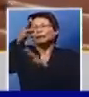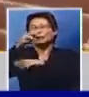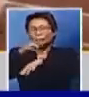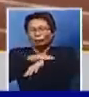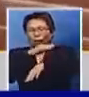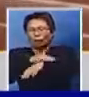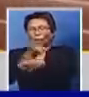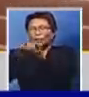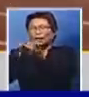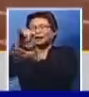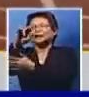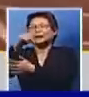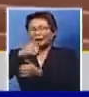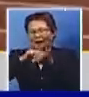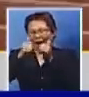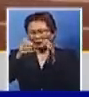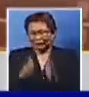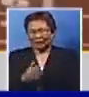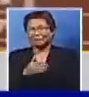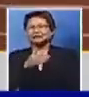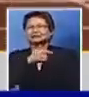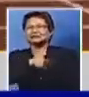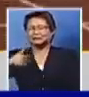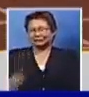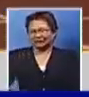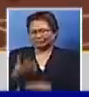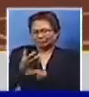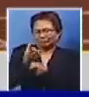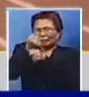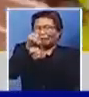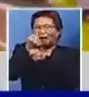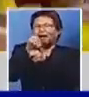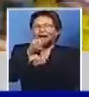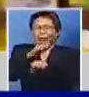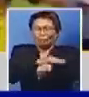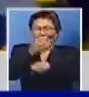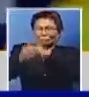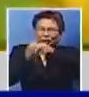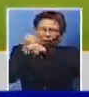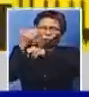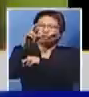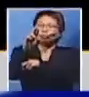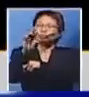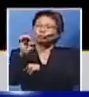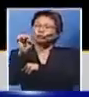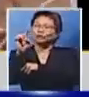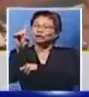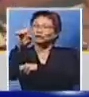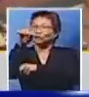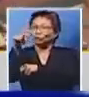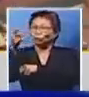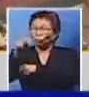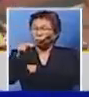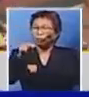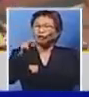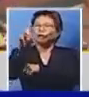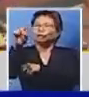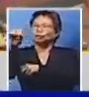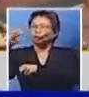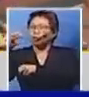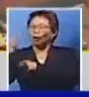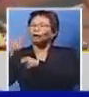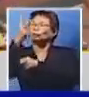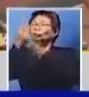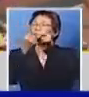Cina Yang Yifei yang juga pemenang pingat perak di Rio tahun lalu. Rizwan yang menjuari acara sama pada edisi di Doha 2 tahun